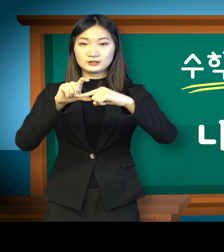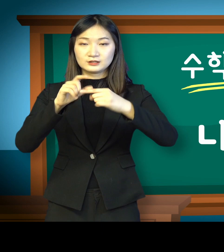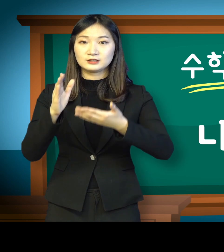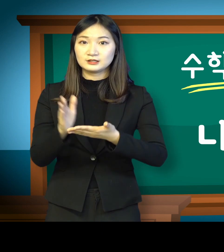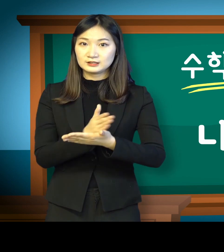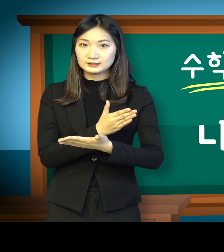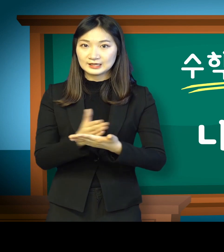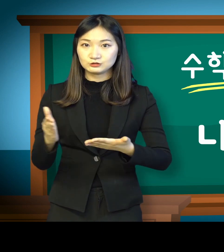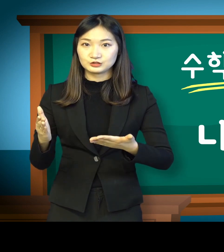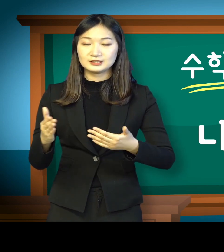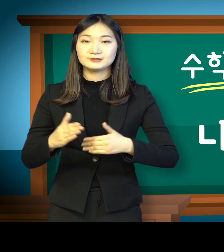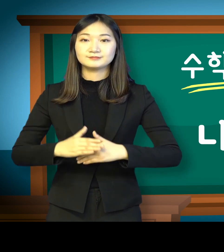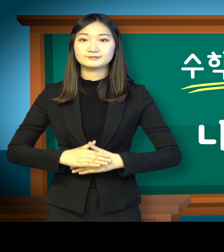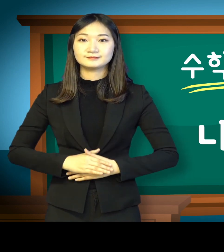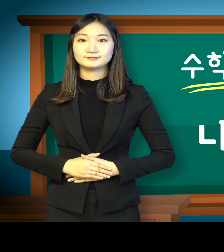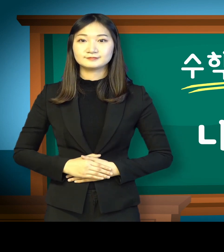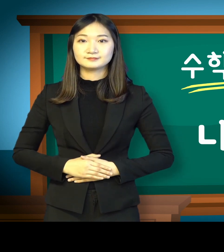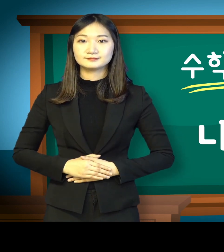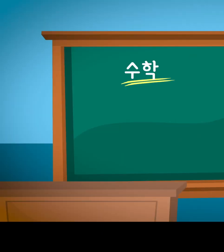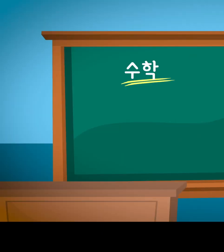나누기, 나누기